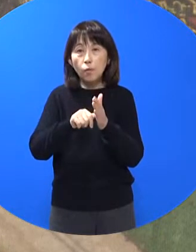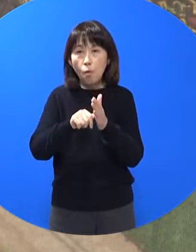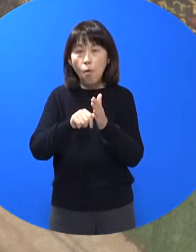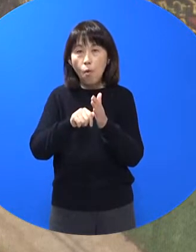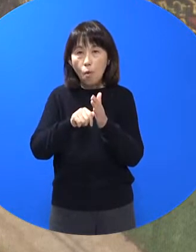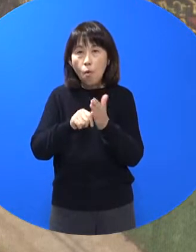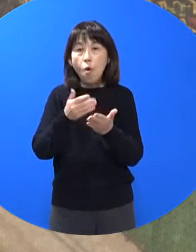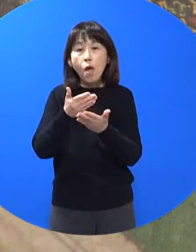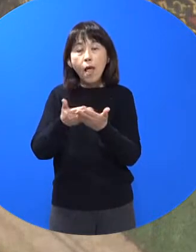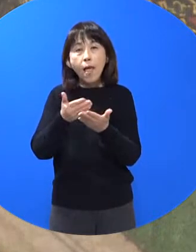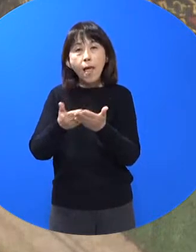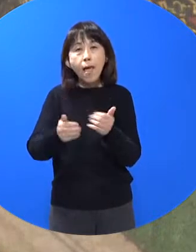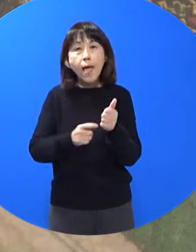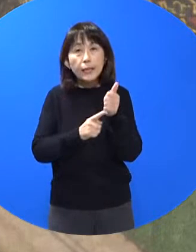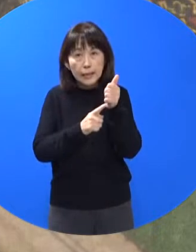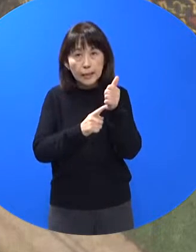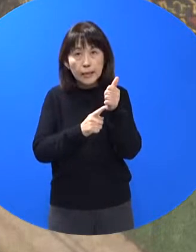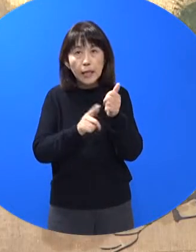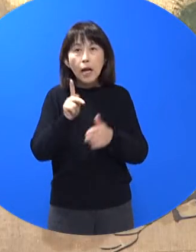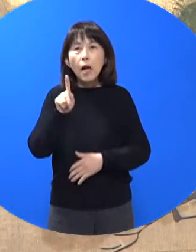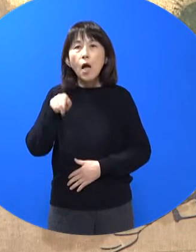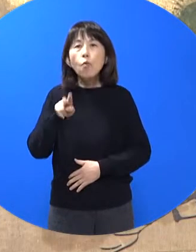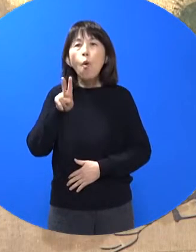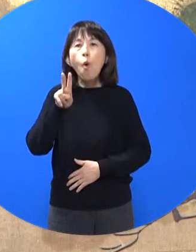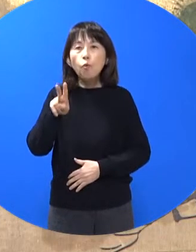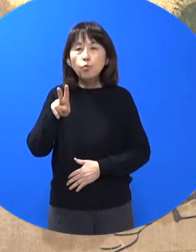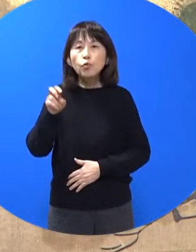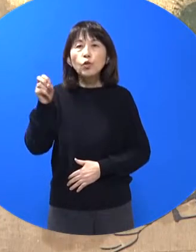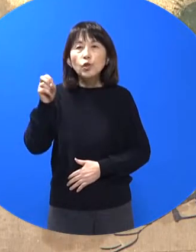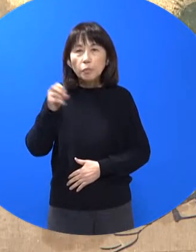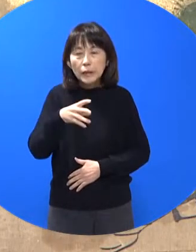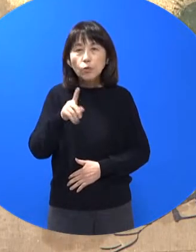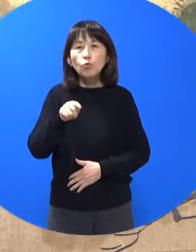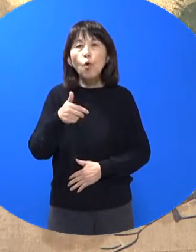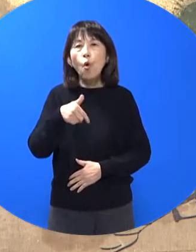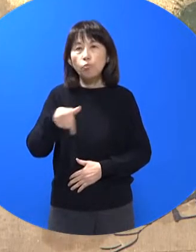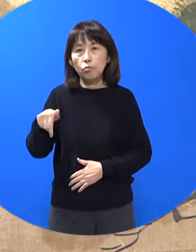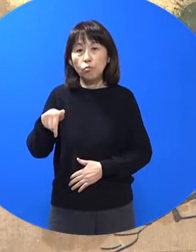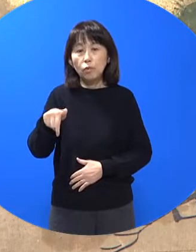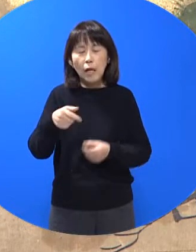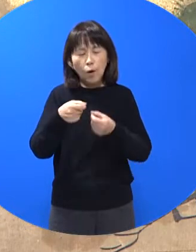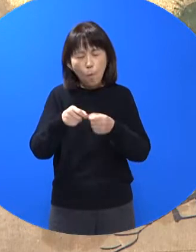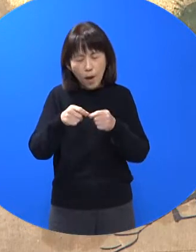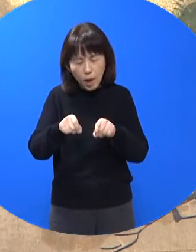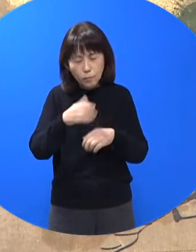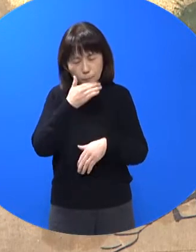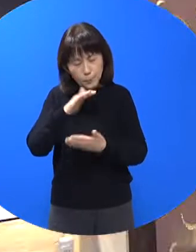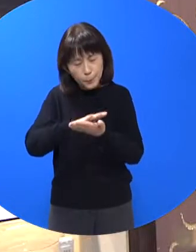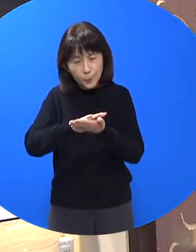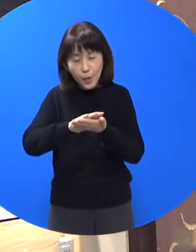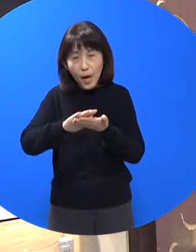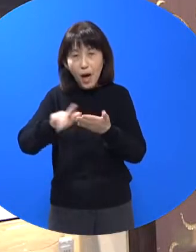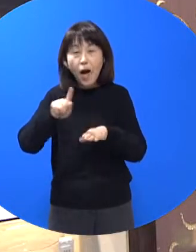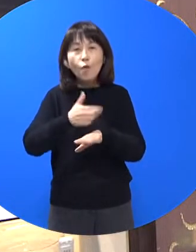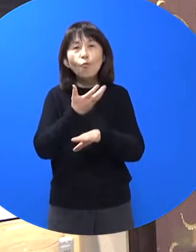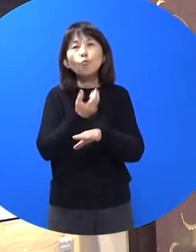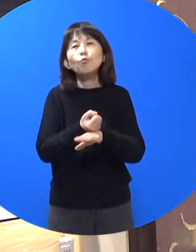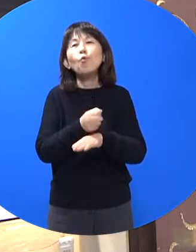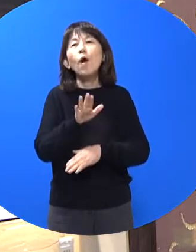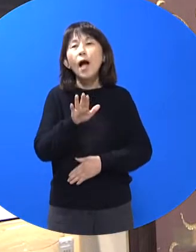の絵師、加納光信。その特徴は繊細優美な画風にあります。 こちら